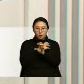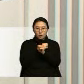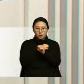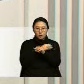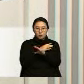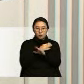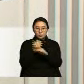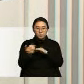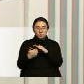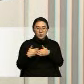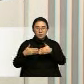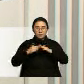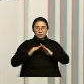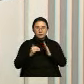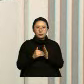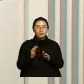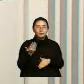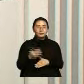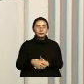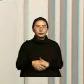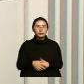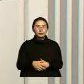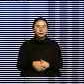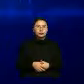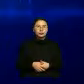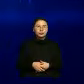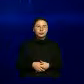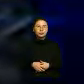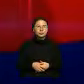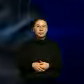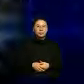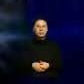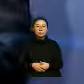투광기 가 미리 설치되어 있습니다 오용석 기자입니다